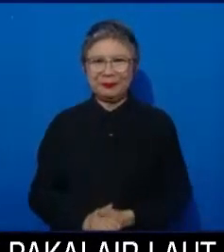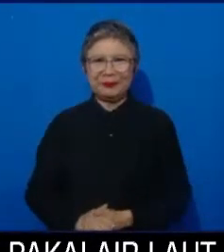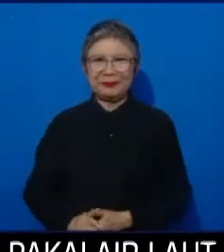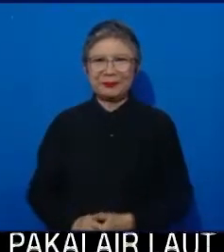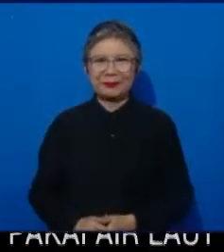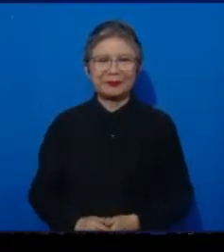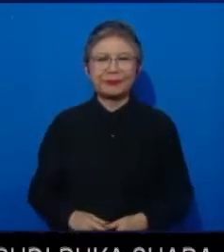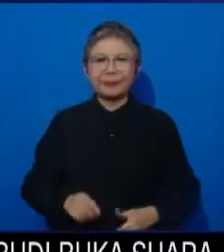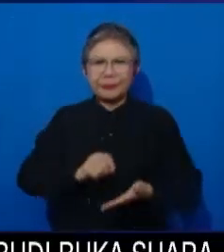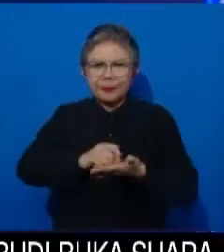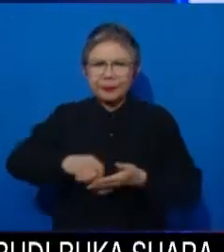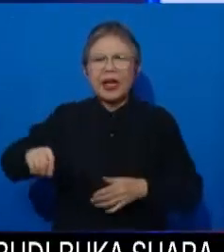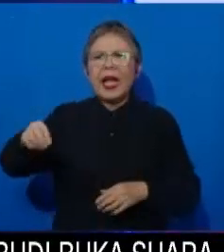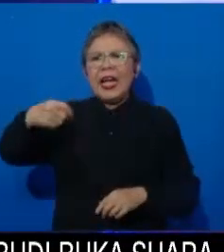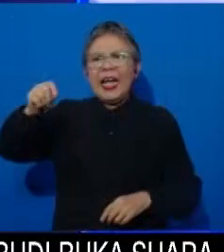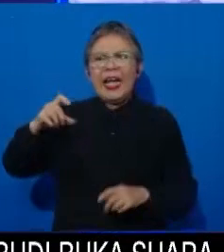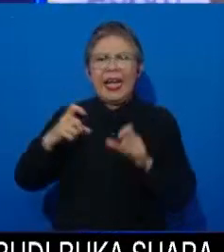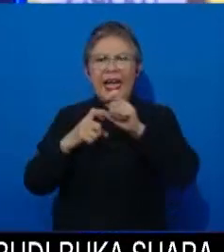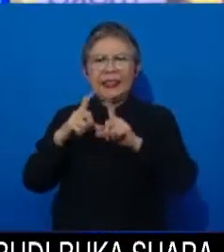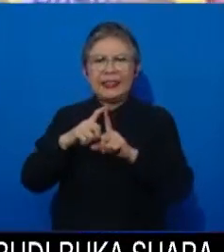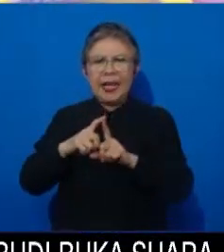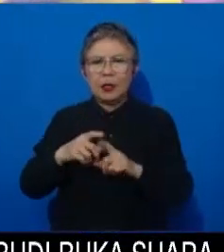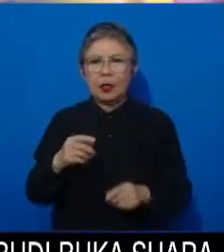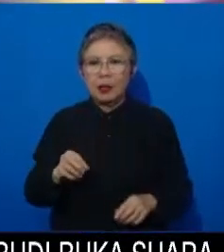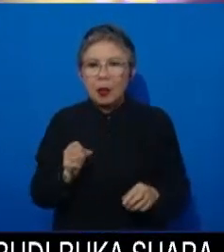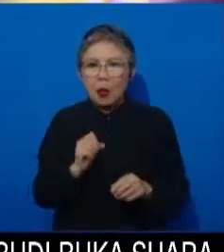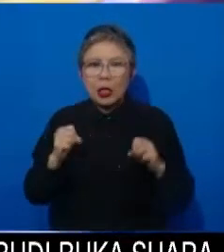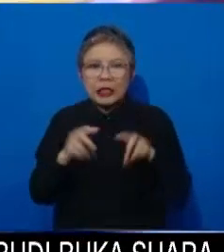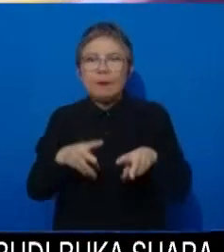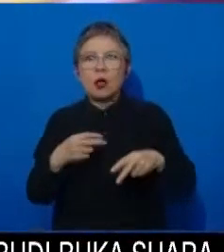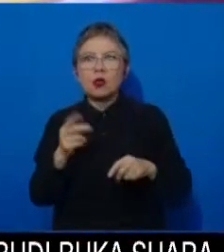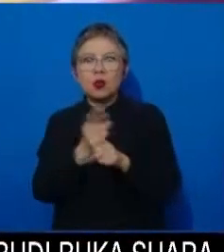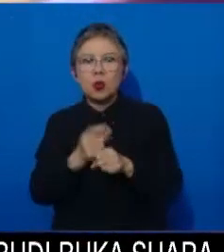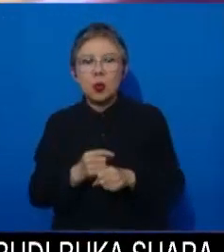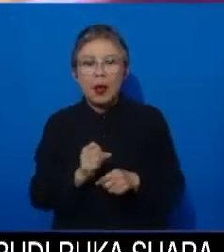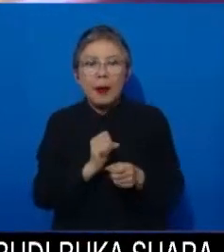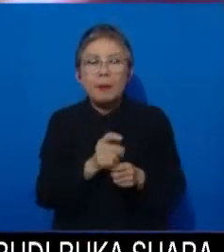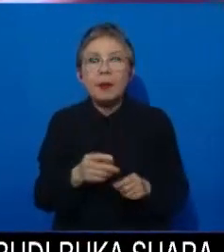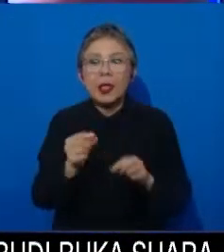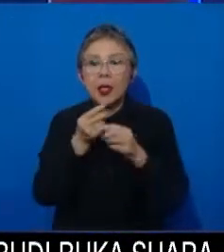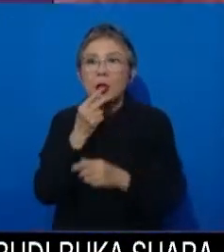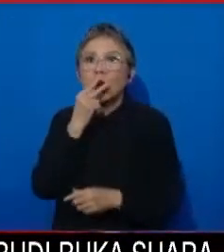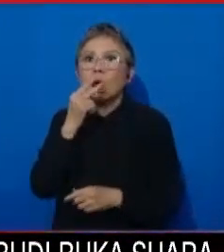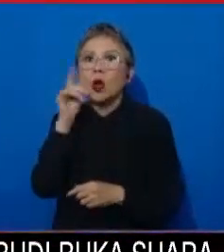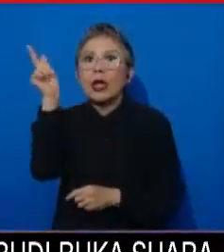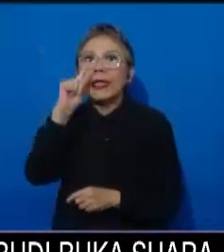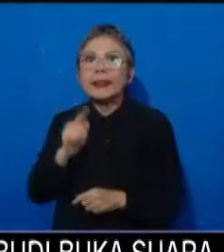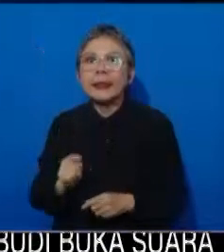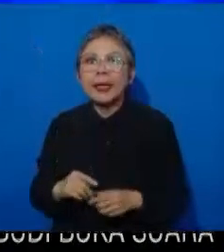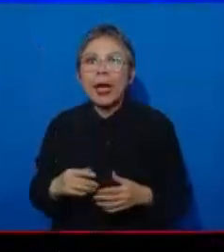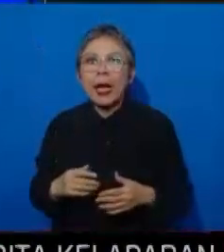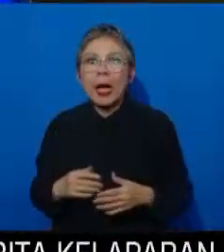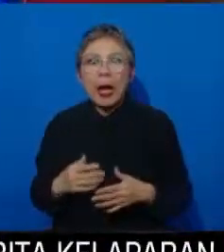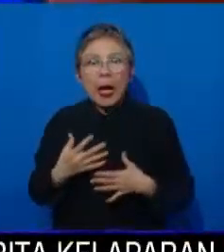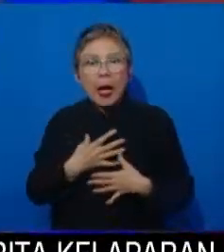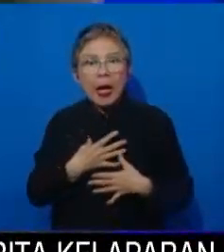Berikutnya, sejumlah siswa SD terpergok oleh guru mereka saat membeli rokok elektrik bekas yang dijual di jalan di dekat sekolah.